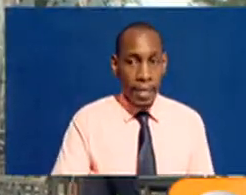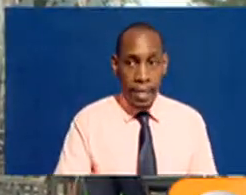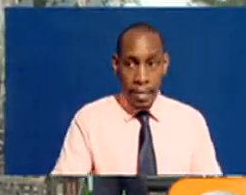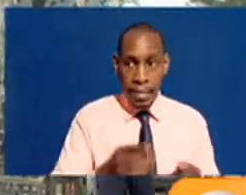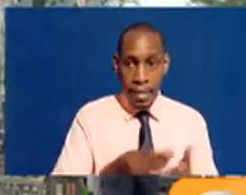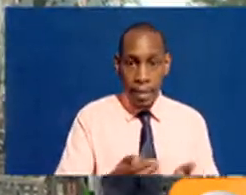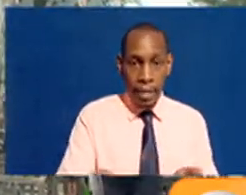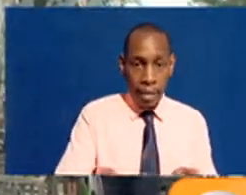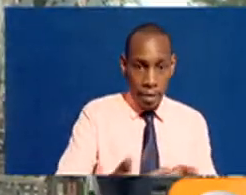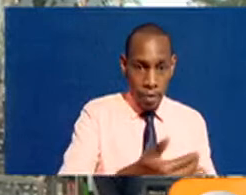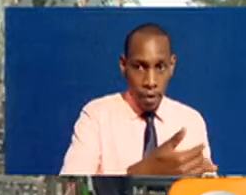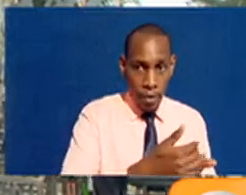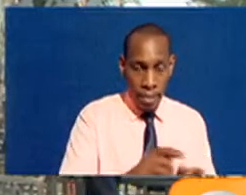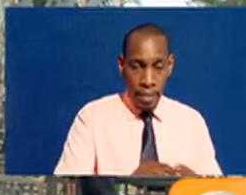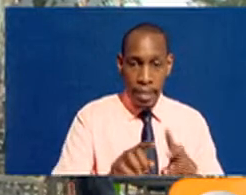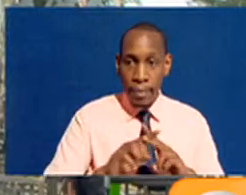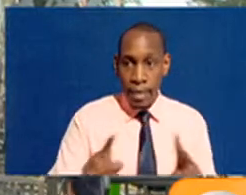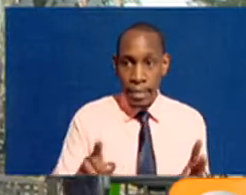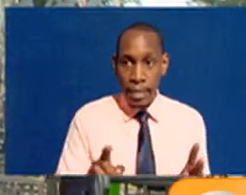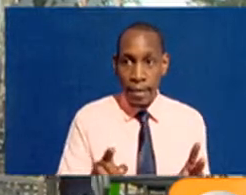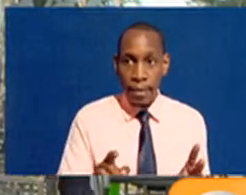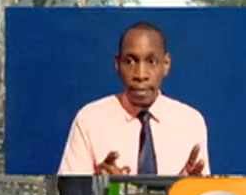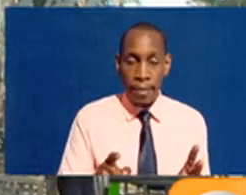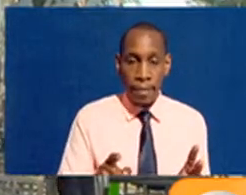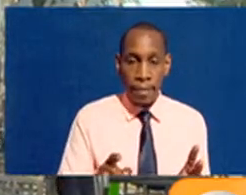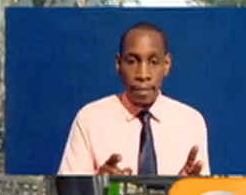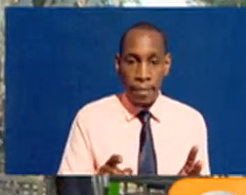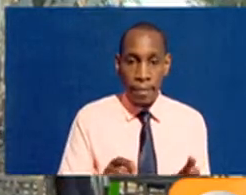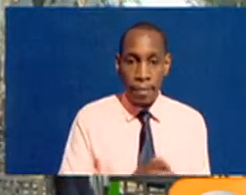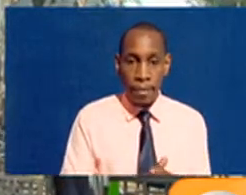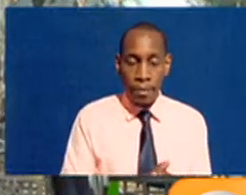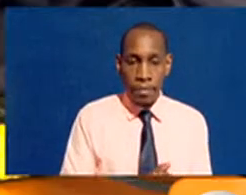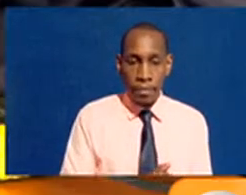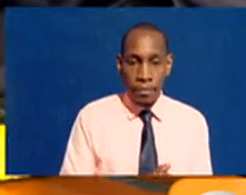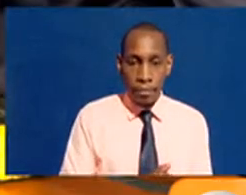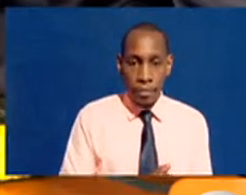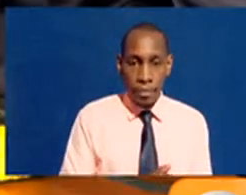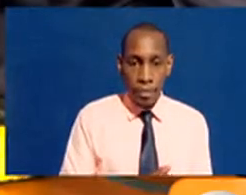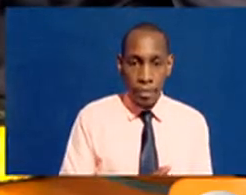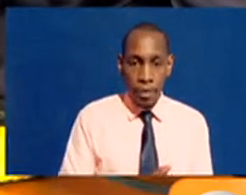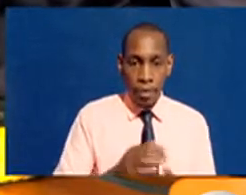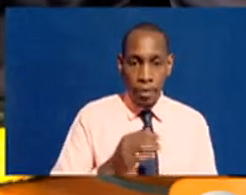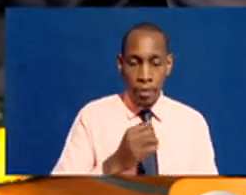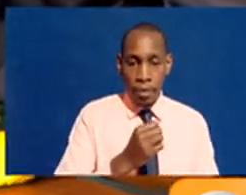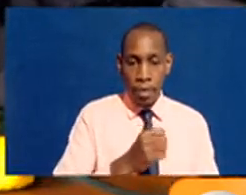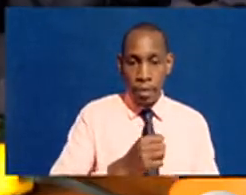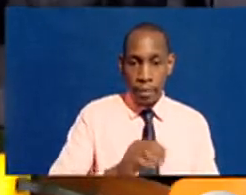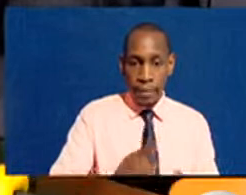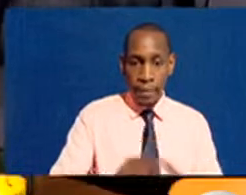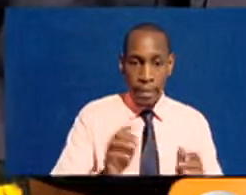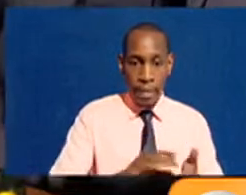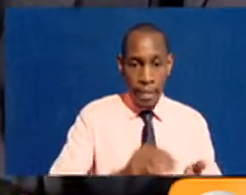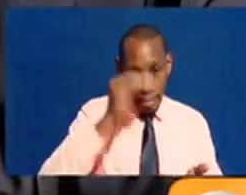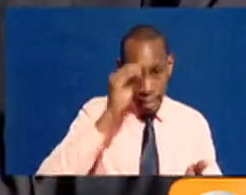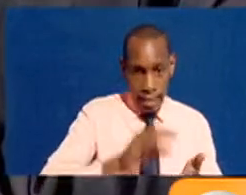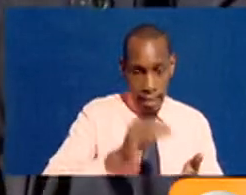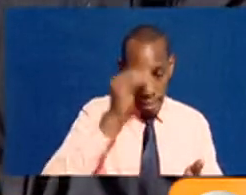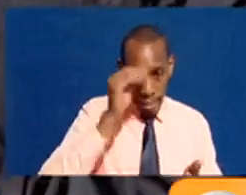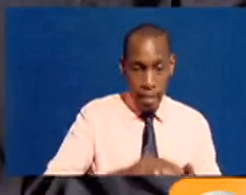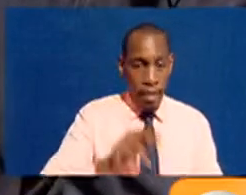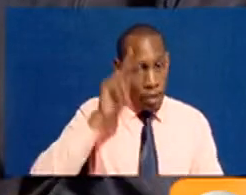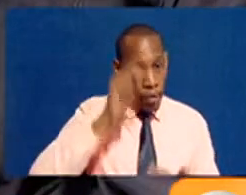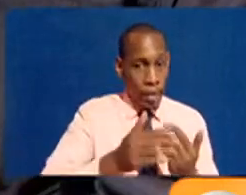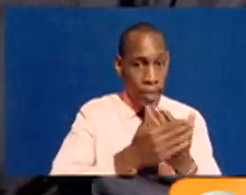pesa nikikusanya ndo nilianza to artisan courses, ndio nikapata knowledge ya computer.